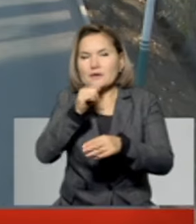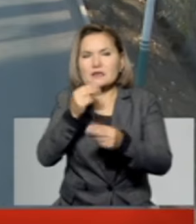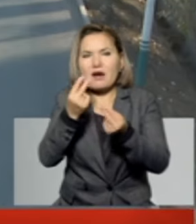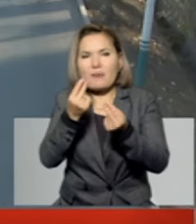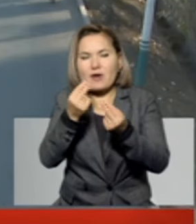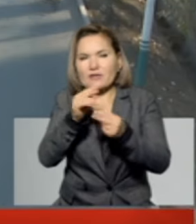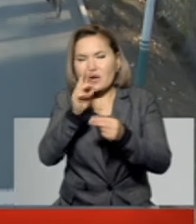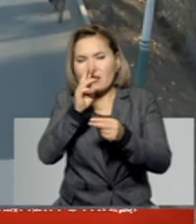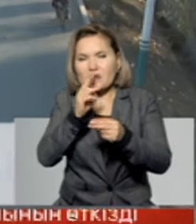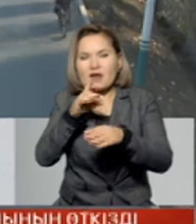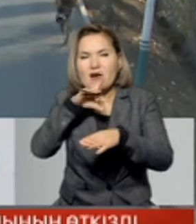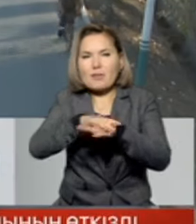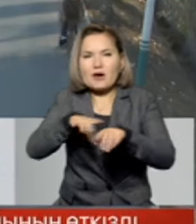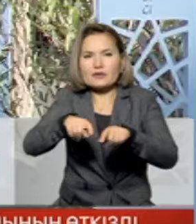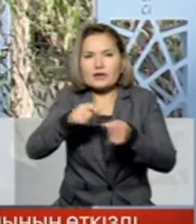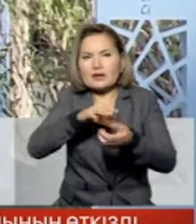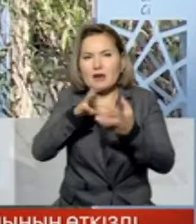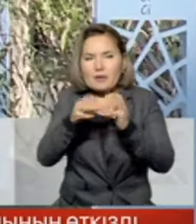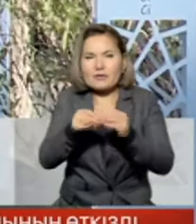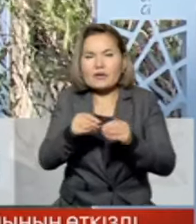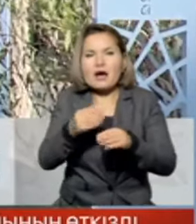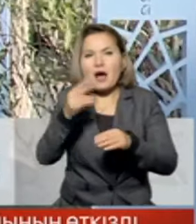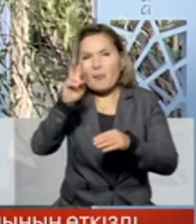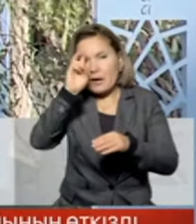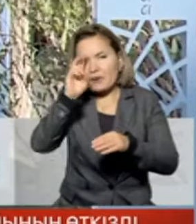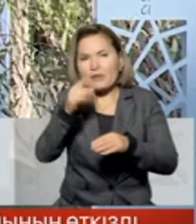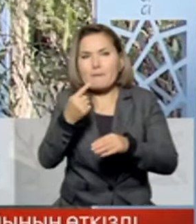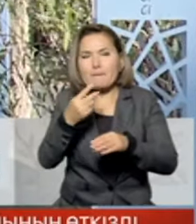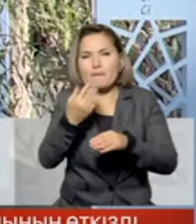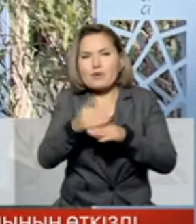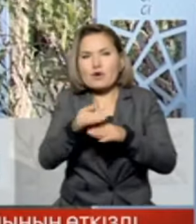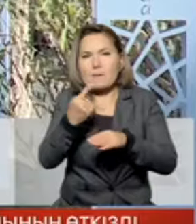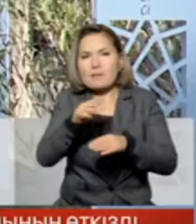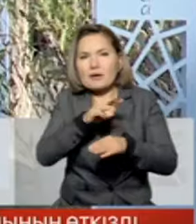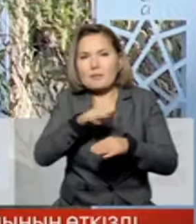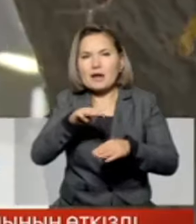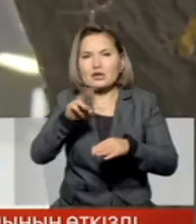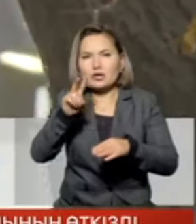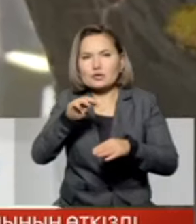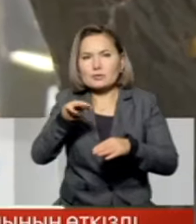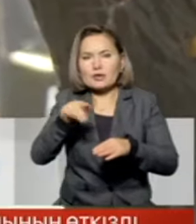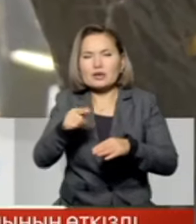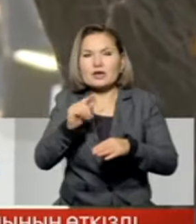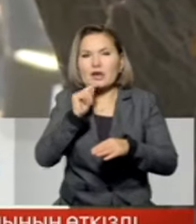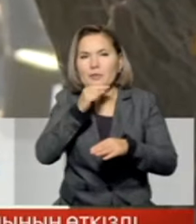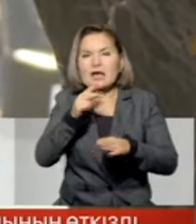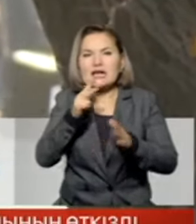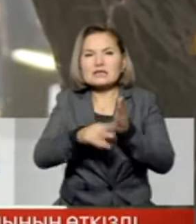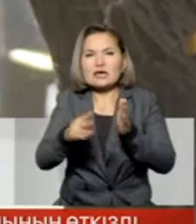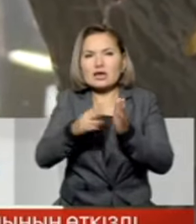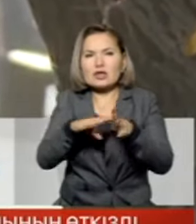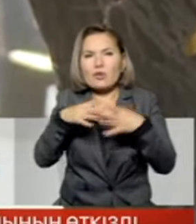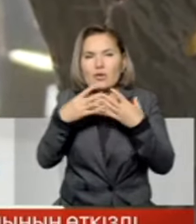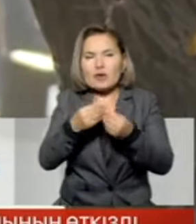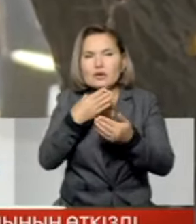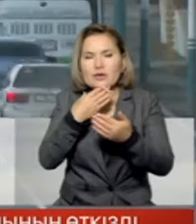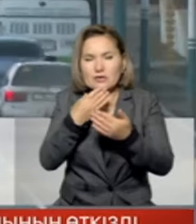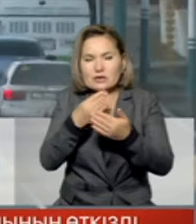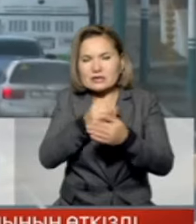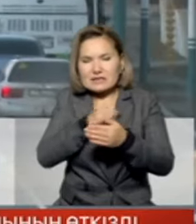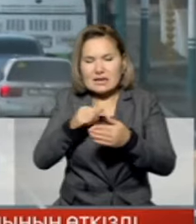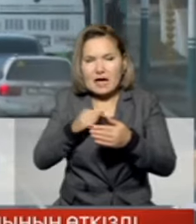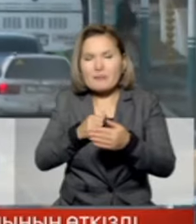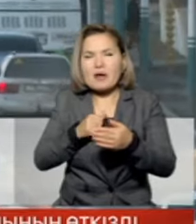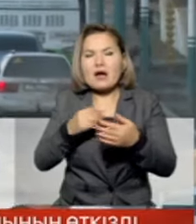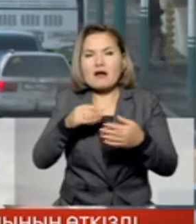жасырғандарды анықтап, нәтижесінде қазынадан бөлінген 1 миллиард 200 мың теңге үнемделді. Ал 89 отбасы өз еркімен